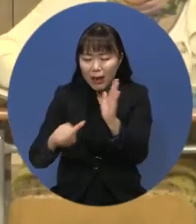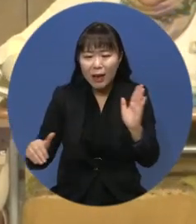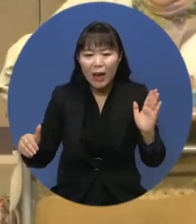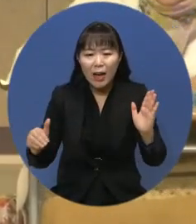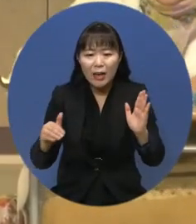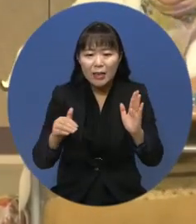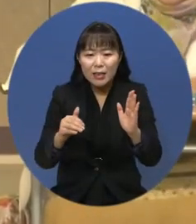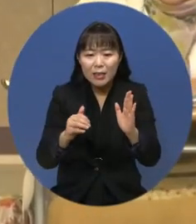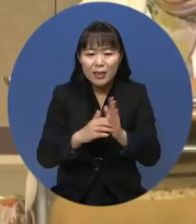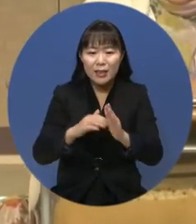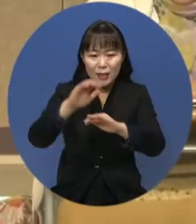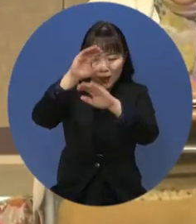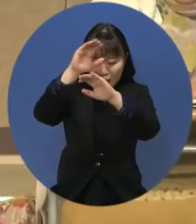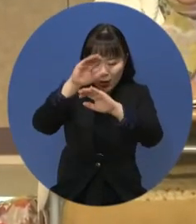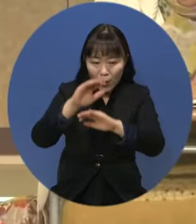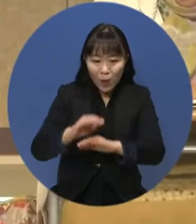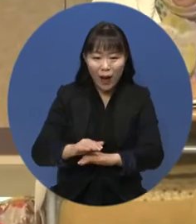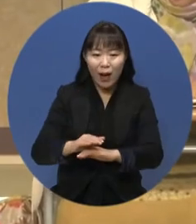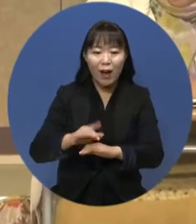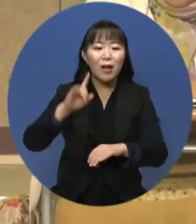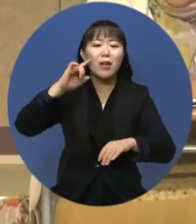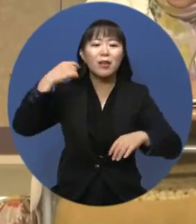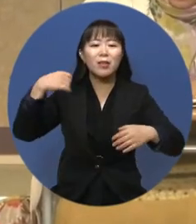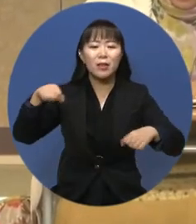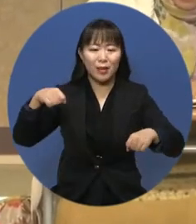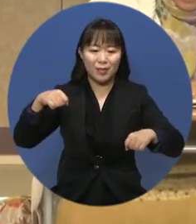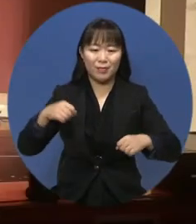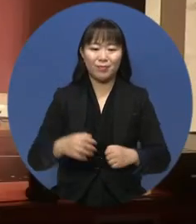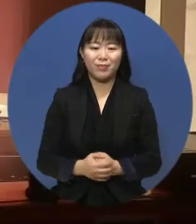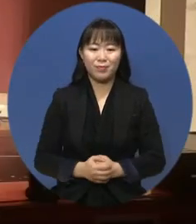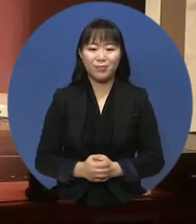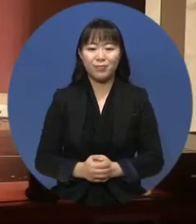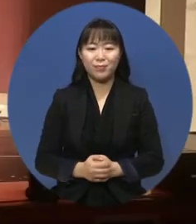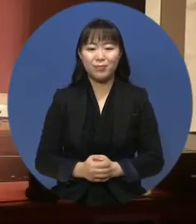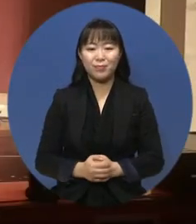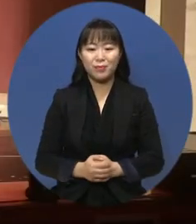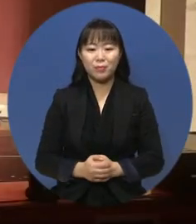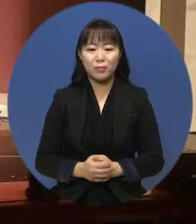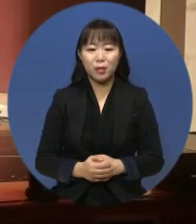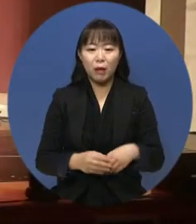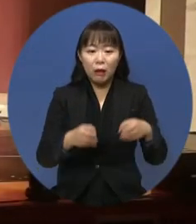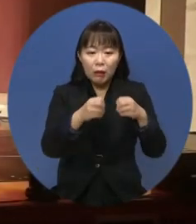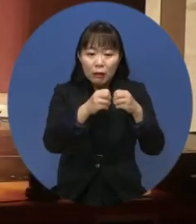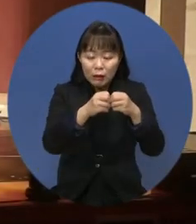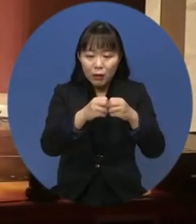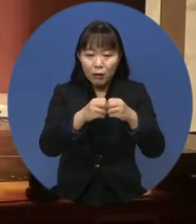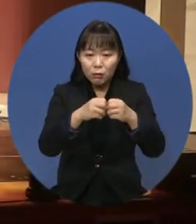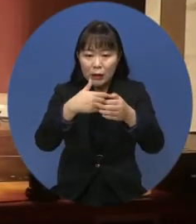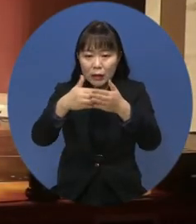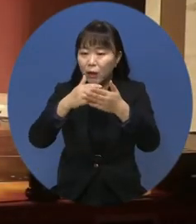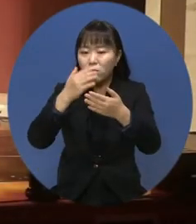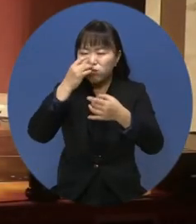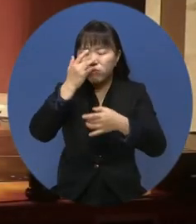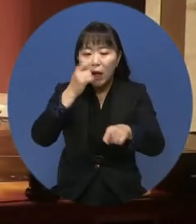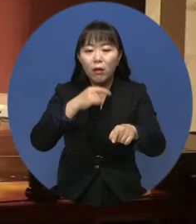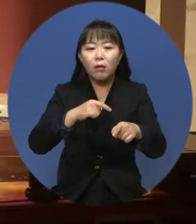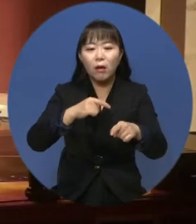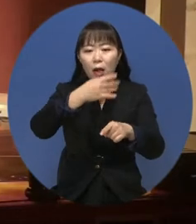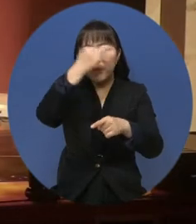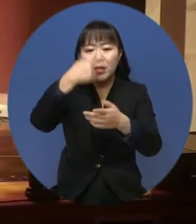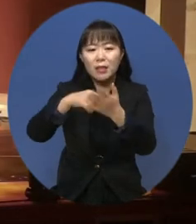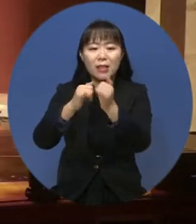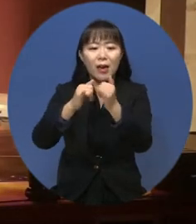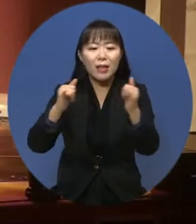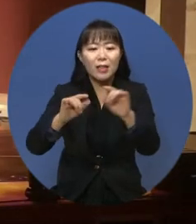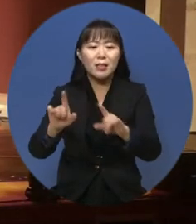이야기가 작품의 모티브 입니다 글도 그림도 몰랐던 할머니 작가들의 삶을